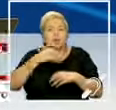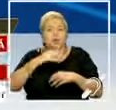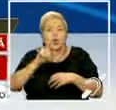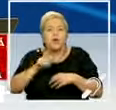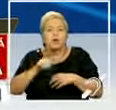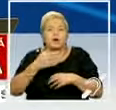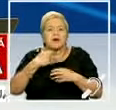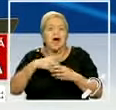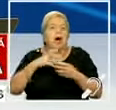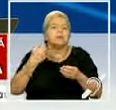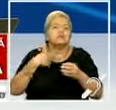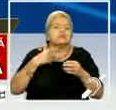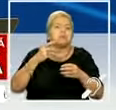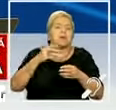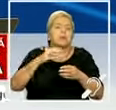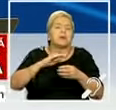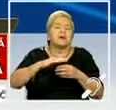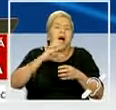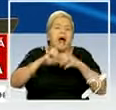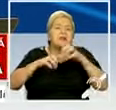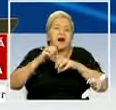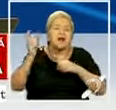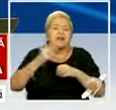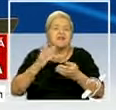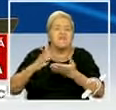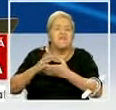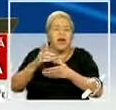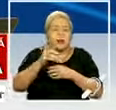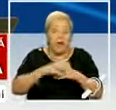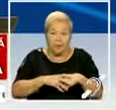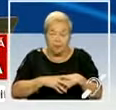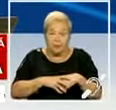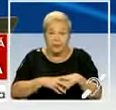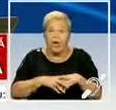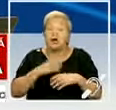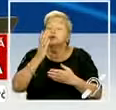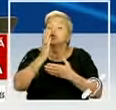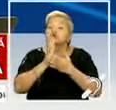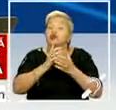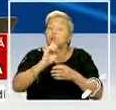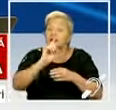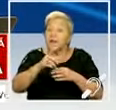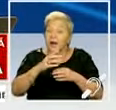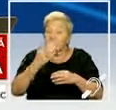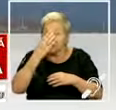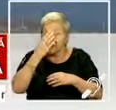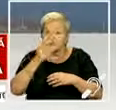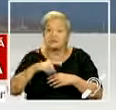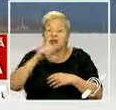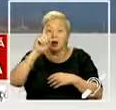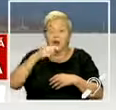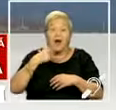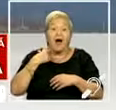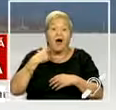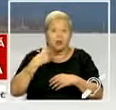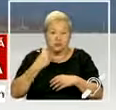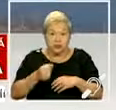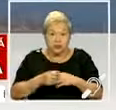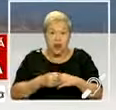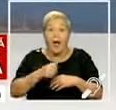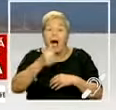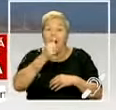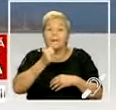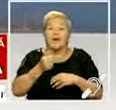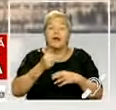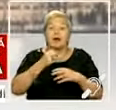Este alertă la Cernavodă din cauza debitelor în scădere ale Dunării, care sunt la jumătate față de media multianuală pentru luna august. Reprezentanții Apelor Române